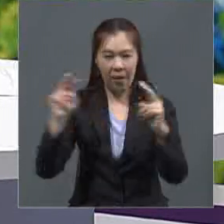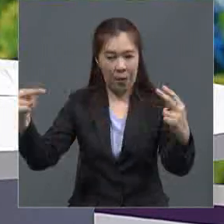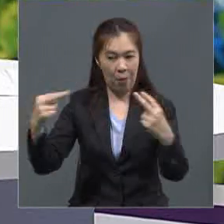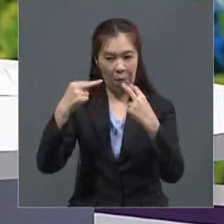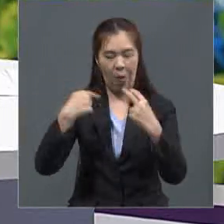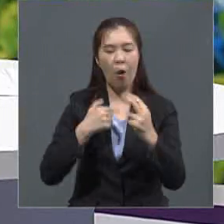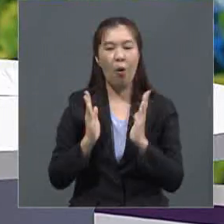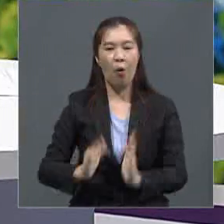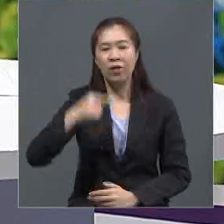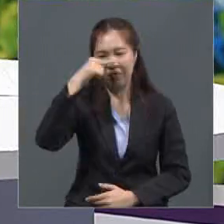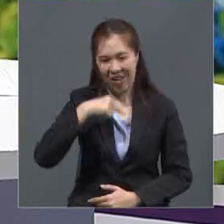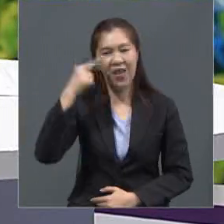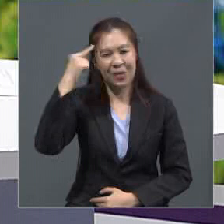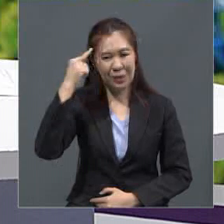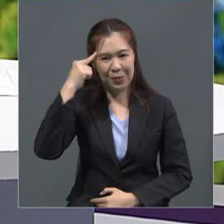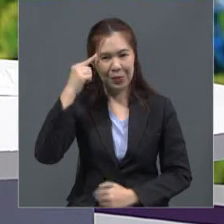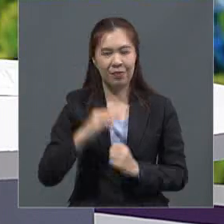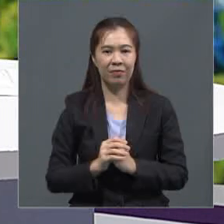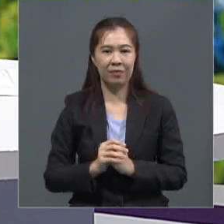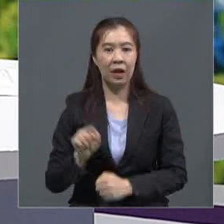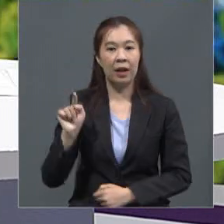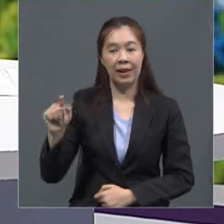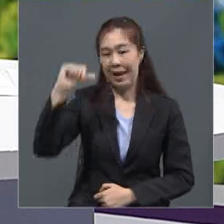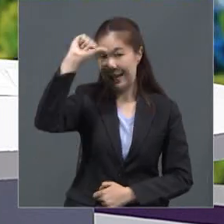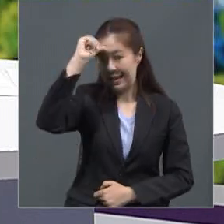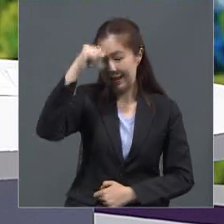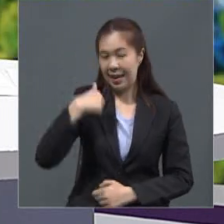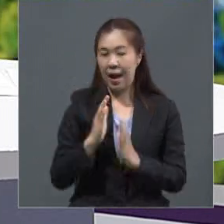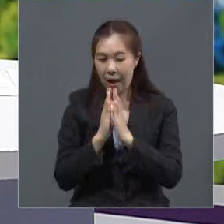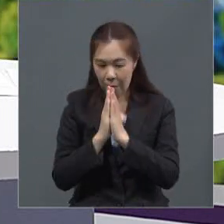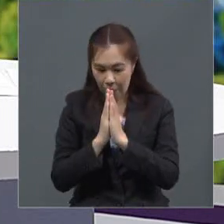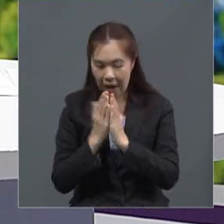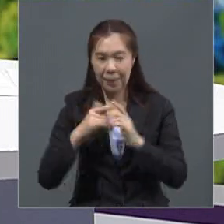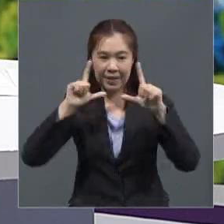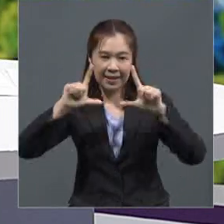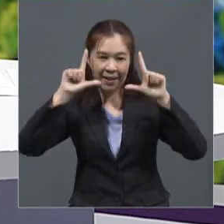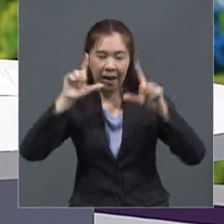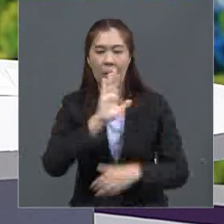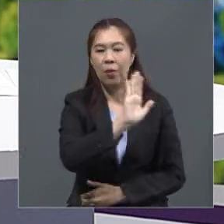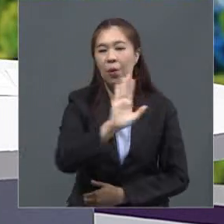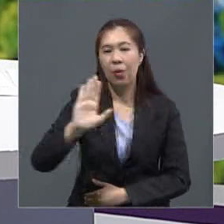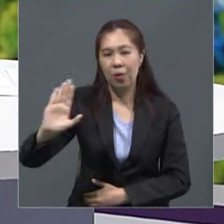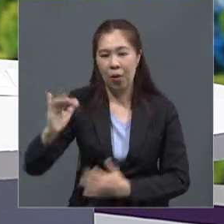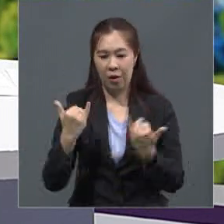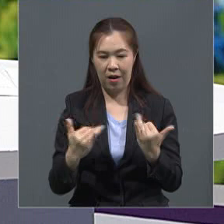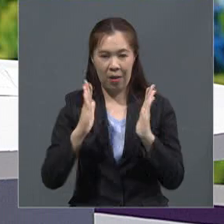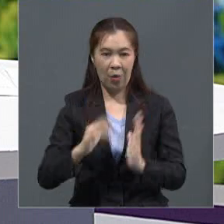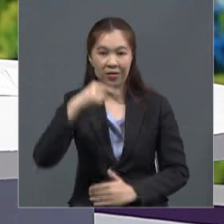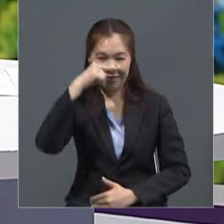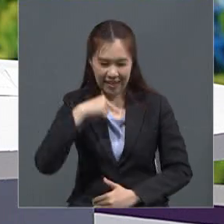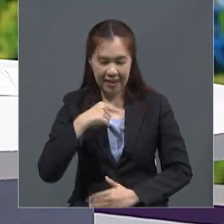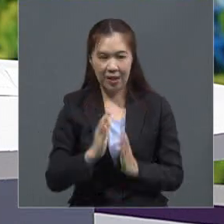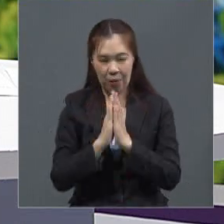มีไหว้เหมือนกันอินเดียอย่างเงี้ยเขาก็จะไหว้คนละแบบกับเราใช่ๆค่ะอ่ะแต่ละประเทศก็มีเอกลักษณ์ที่แตกต่างกันไปแต่ว่าเราเป็นคนไทยก็ไหว้ให้สวย